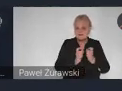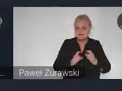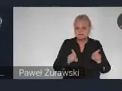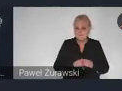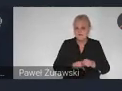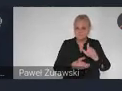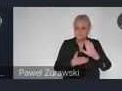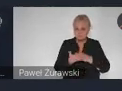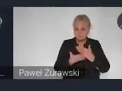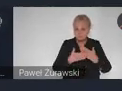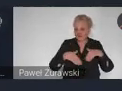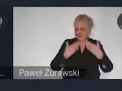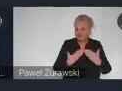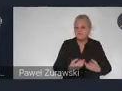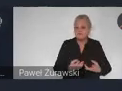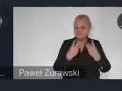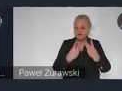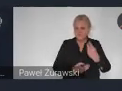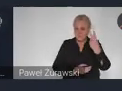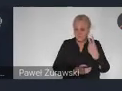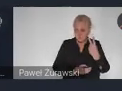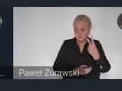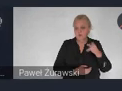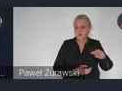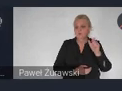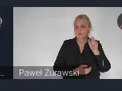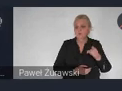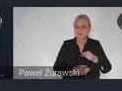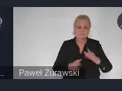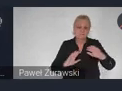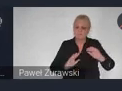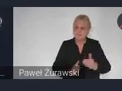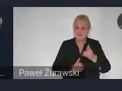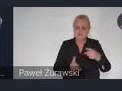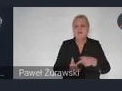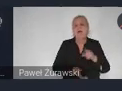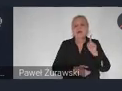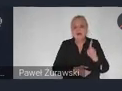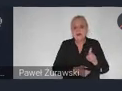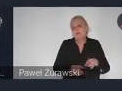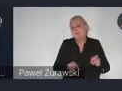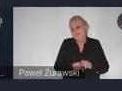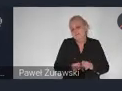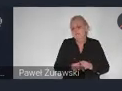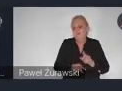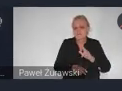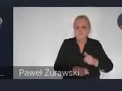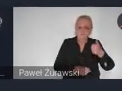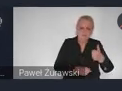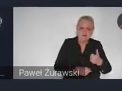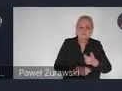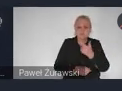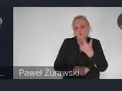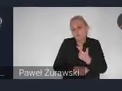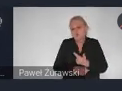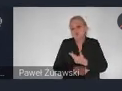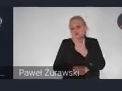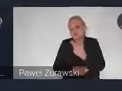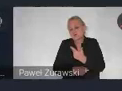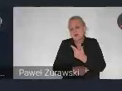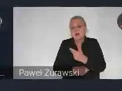tutaj przykładowo podałam dla priorytetu drugiego jest ich dużo mniej ale oczywiście zarówno w pierwszym drugim trzecim